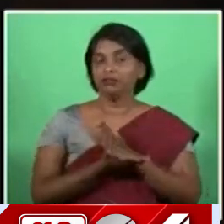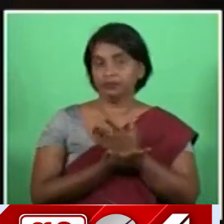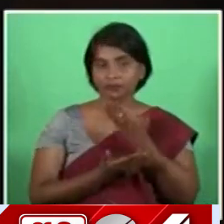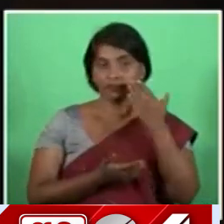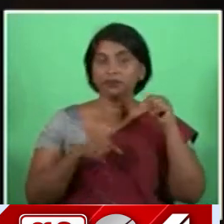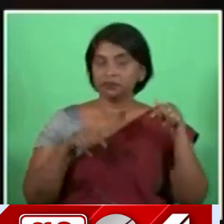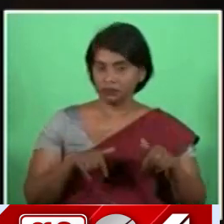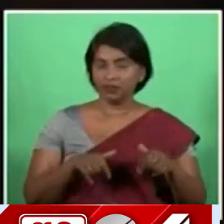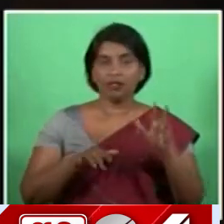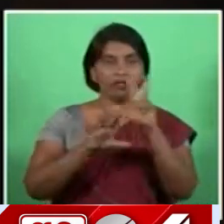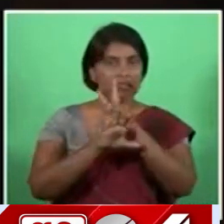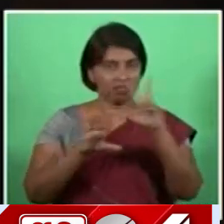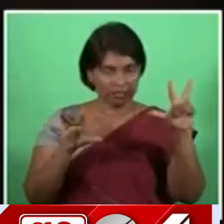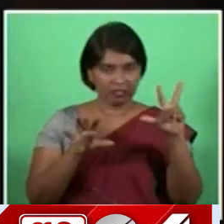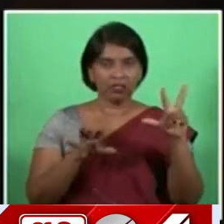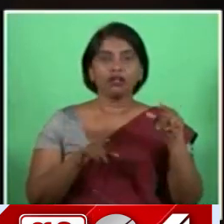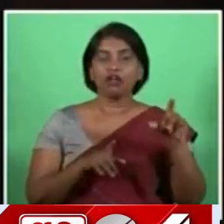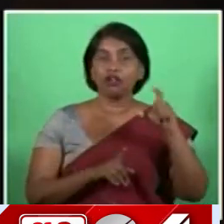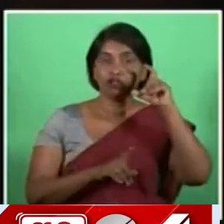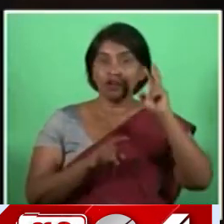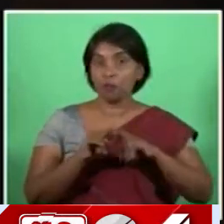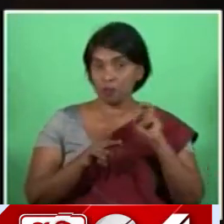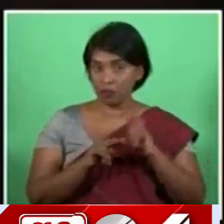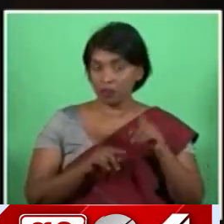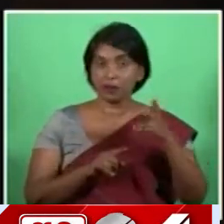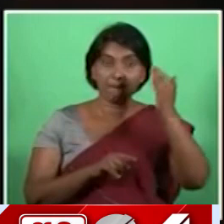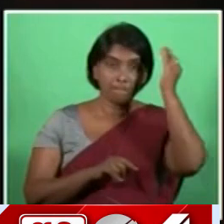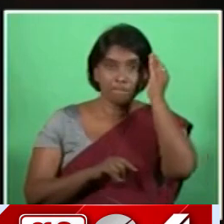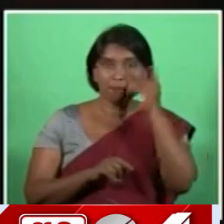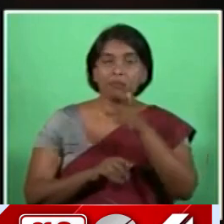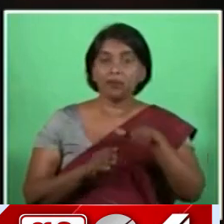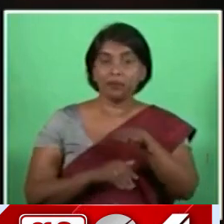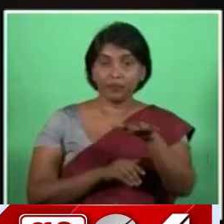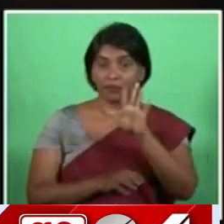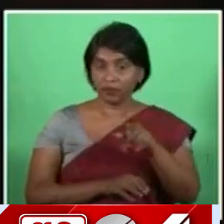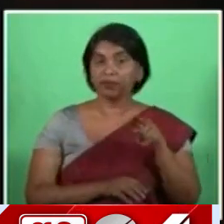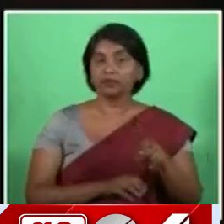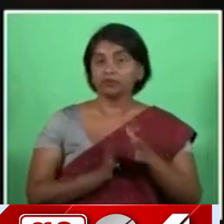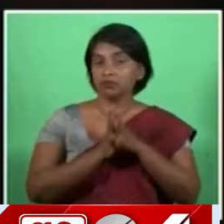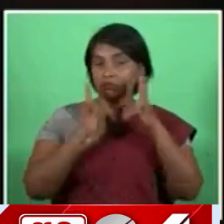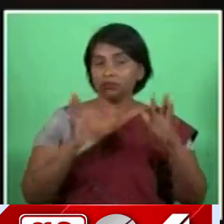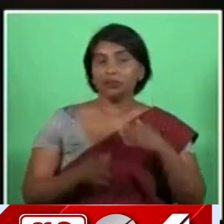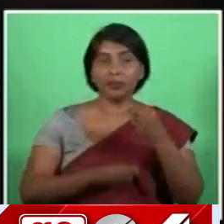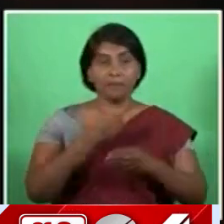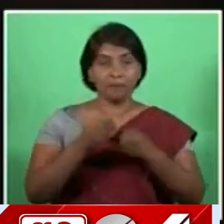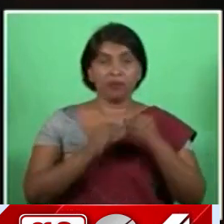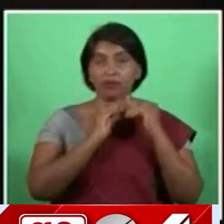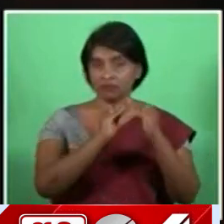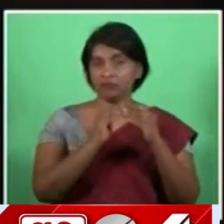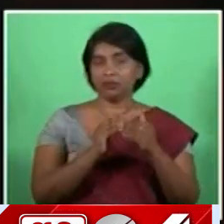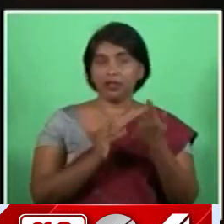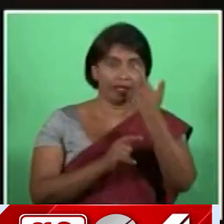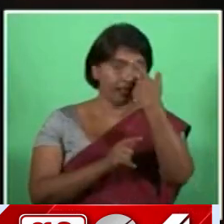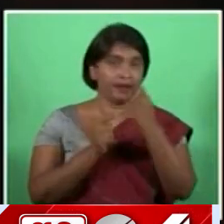නිසා දැන් 18 වෙනිදටත් මේ කොළඹ කොටුව මරදාන යන ප්‍රදේශවල විශාල ව්‍යාපාරික ස්ථාන ප්‍රමාණයක් බදු